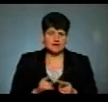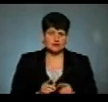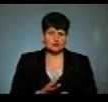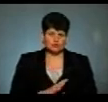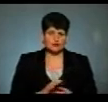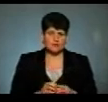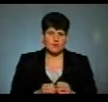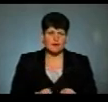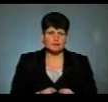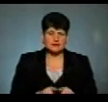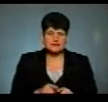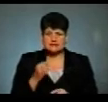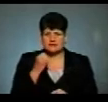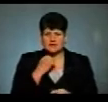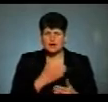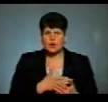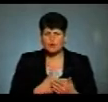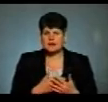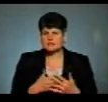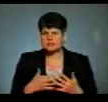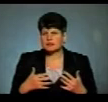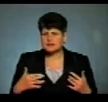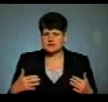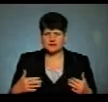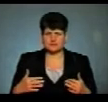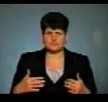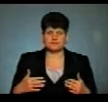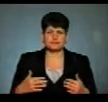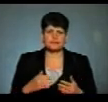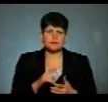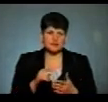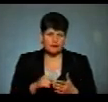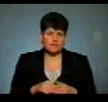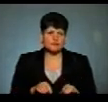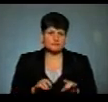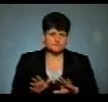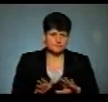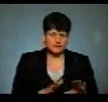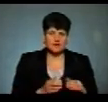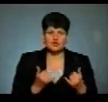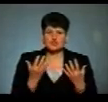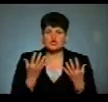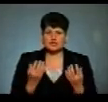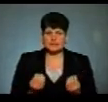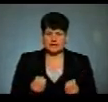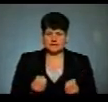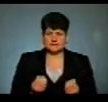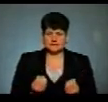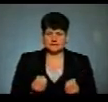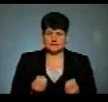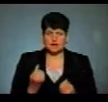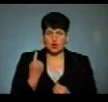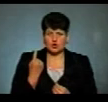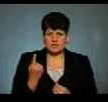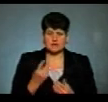проблеми. Завдяки там громадським різним платформам нам вдалося всі ці питання врегулювати. На сьогоднішній день одна